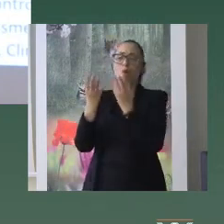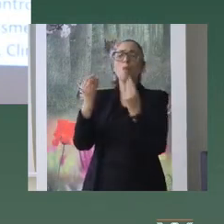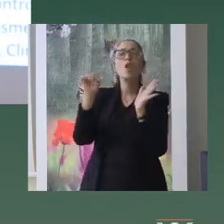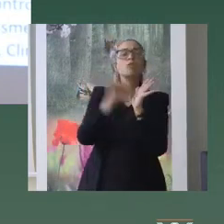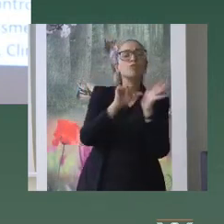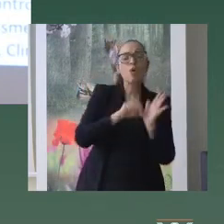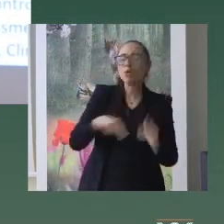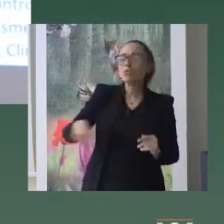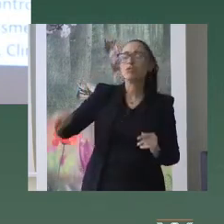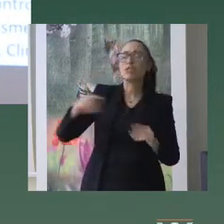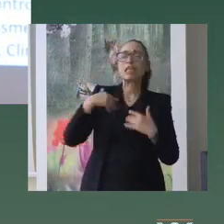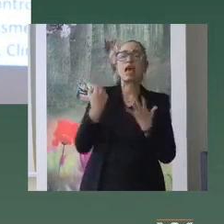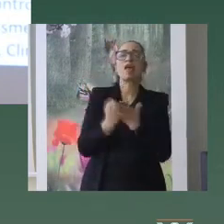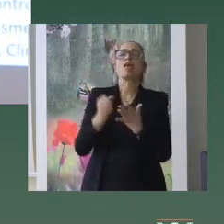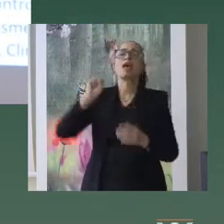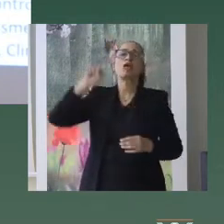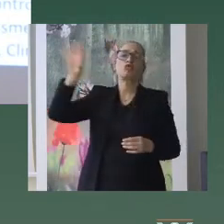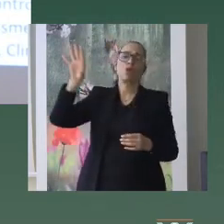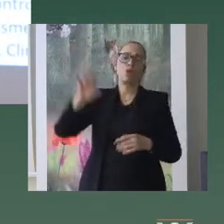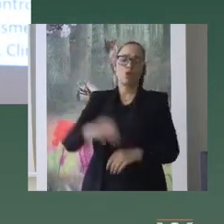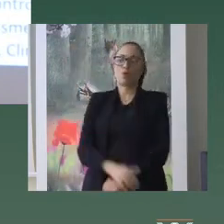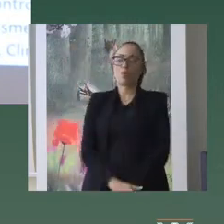και στο εξωτερικό.